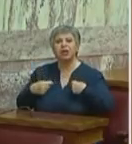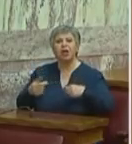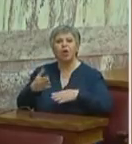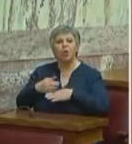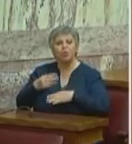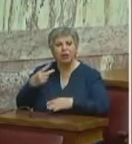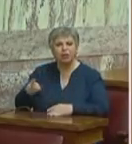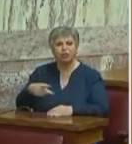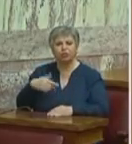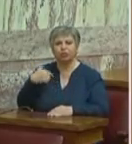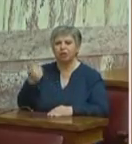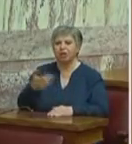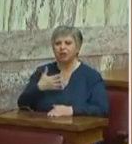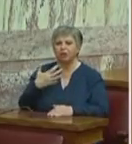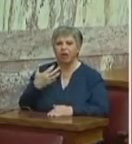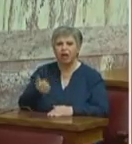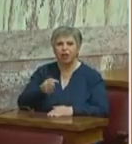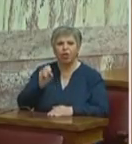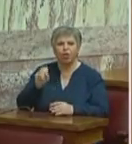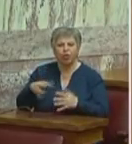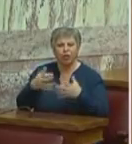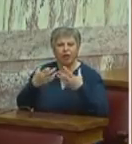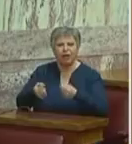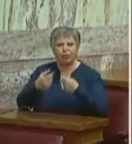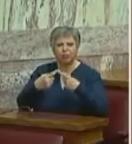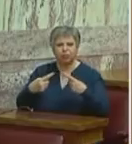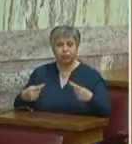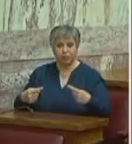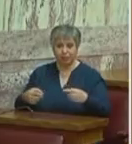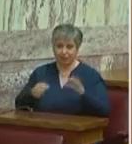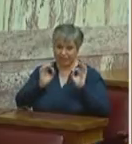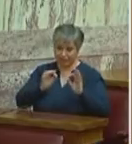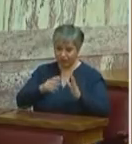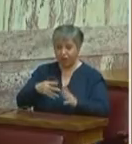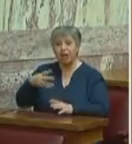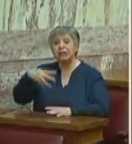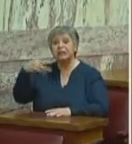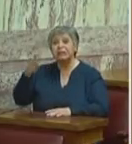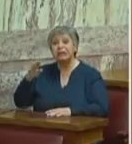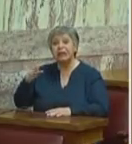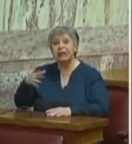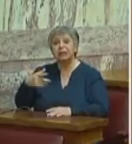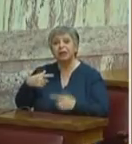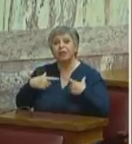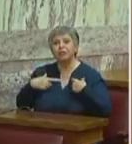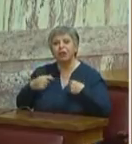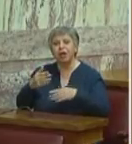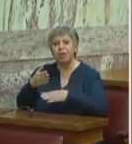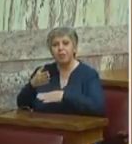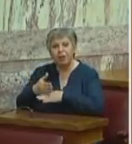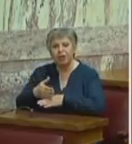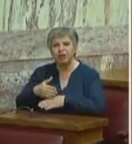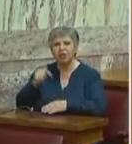φυσικά η όχι και τόσο θετική άποψη για τα στελέχη του ΣΥΡΙΖΑ που δεν το πηγαίναν το γράμμα.